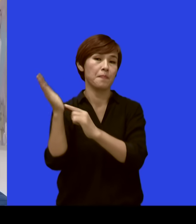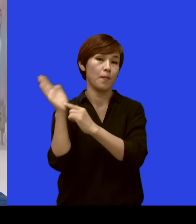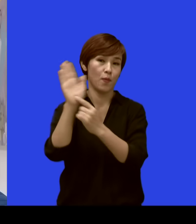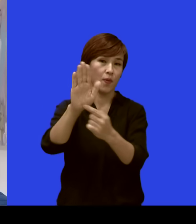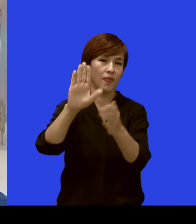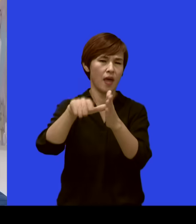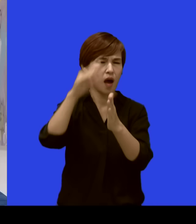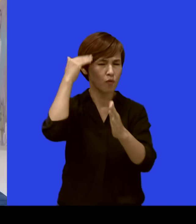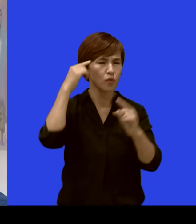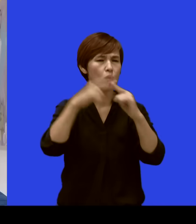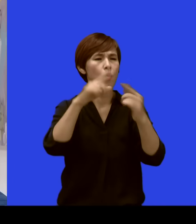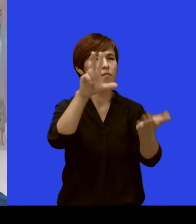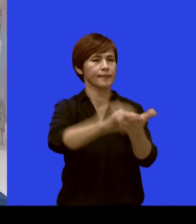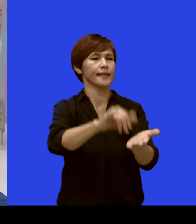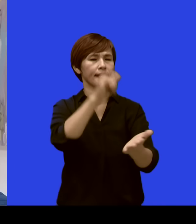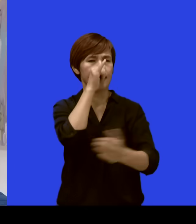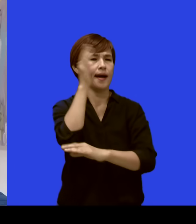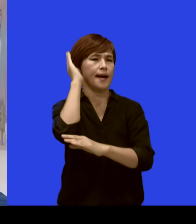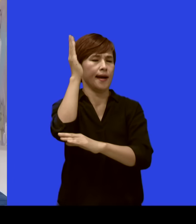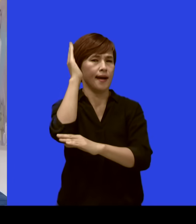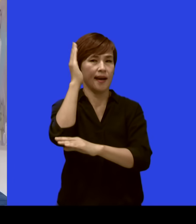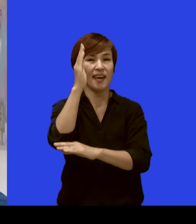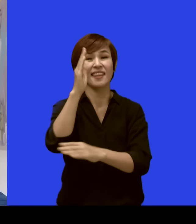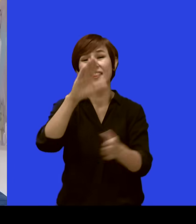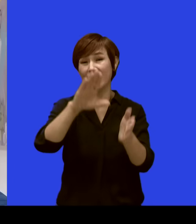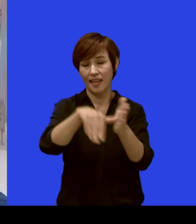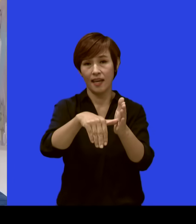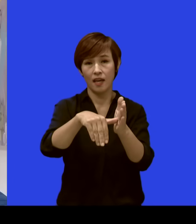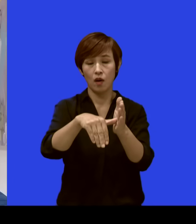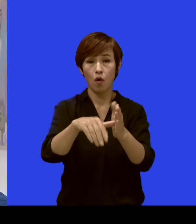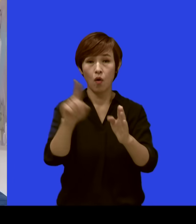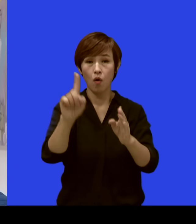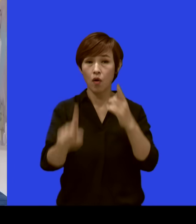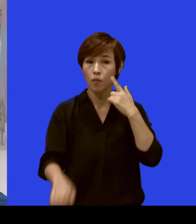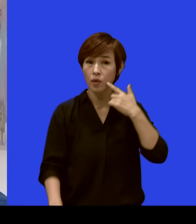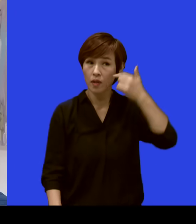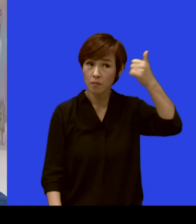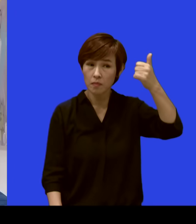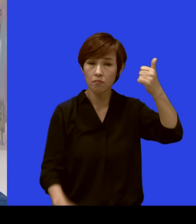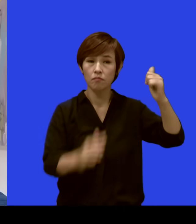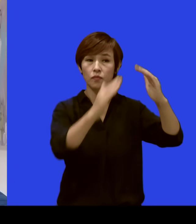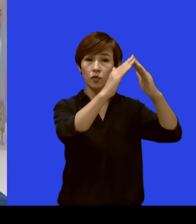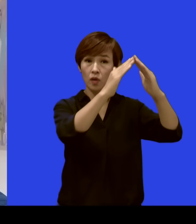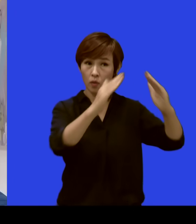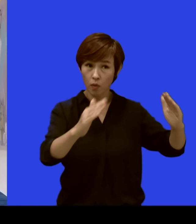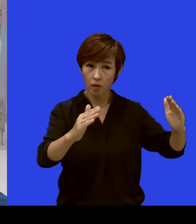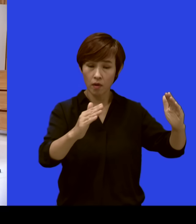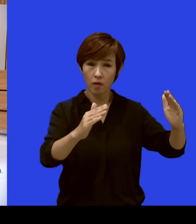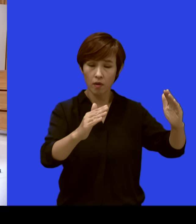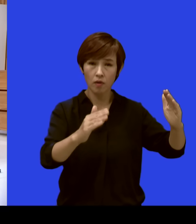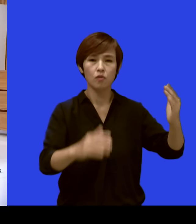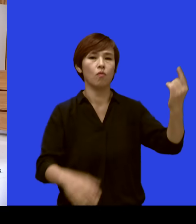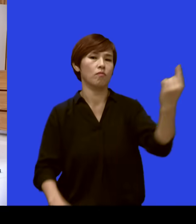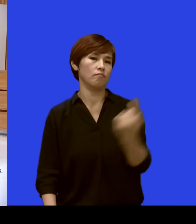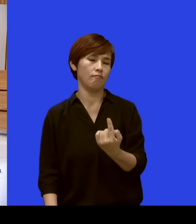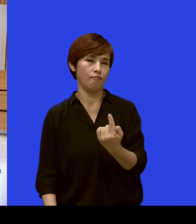교회에 대한 문제를 지적하고 토론한 자리였는데요. 거기 한 목사님이 전라도에서 그 강의를 들으러